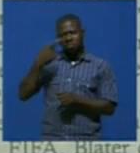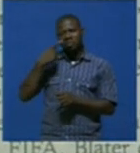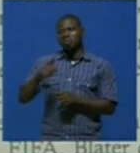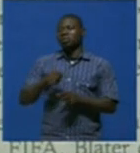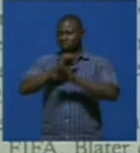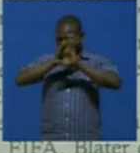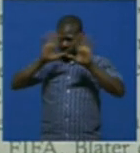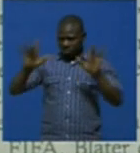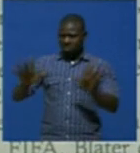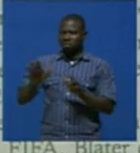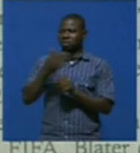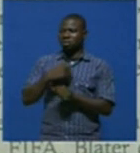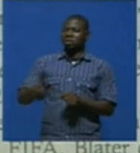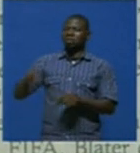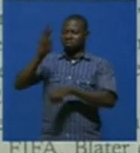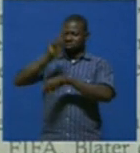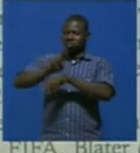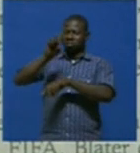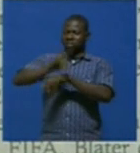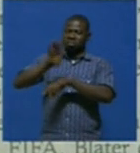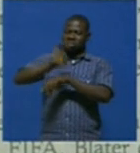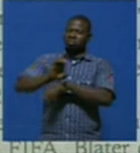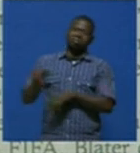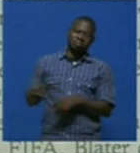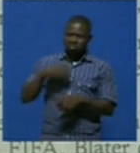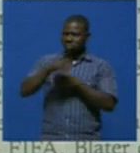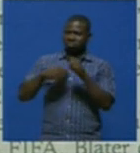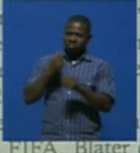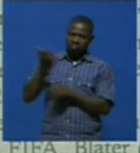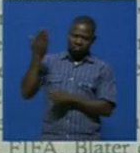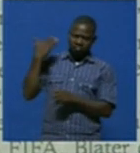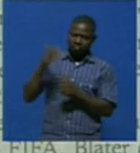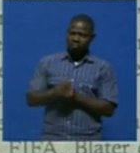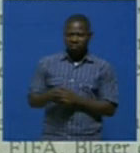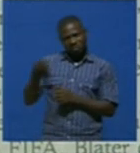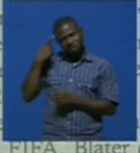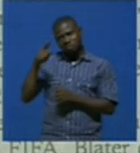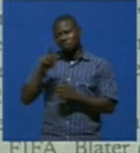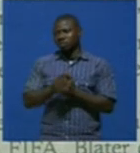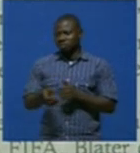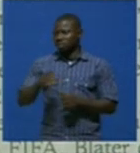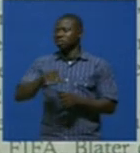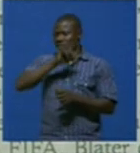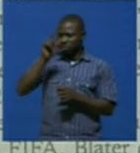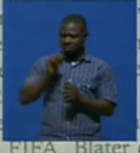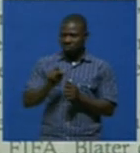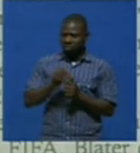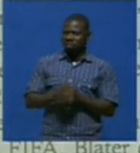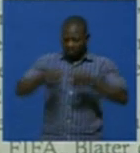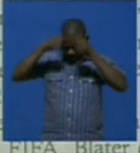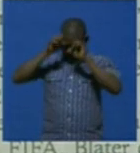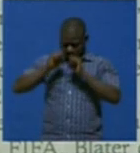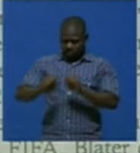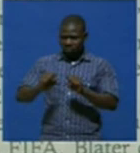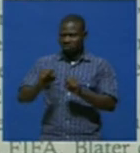ces derniers temps après le limogeage de dessin sainte-anne magistrats pour des questions de pas citer voici que le pouvoir a décidé de balai dans la